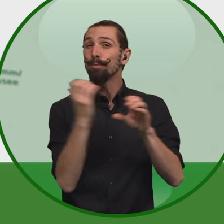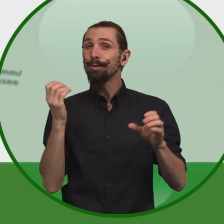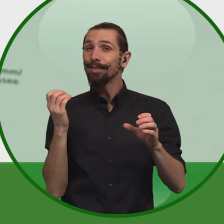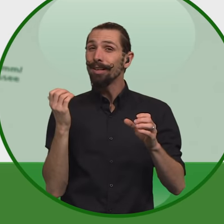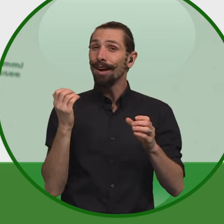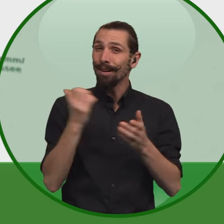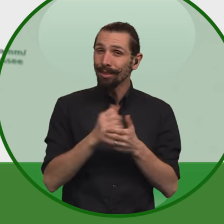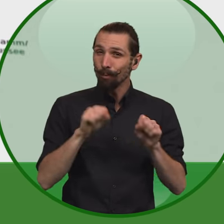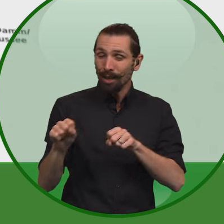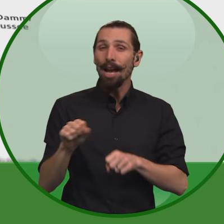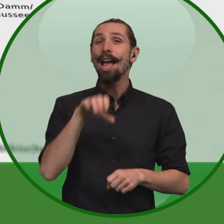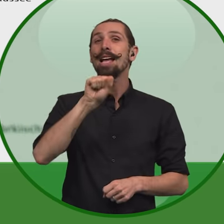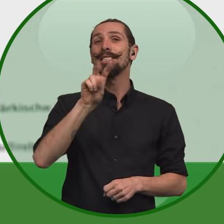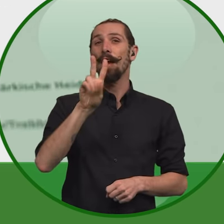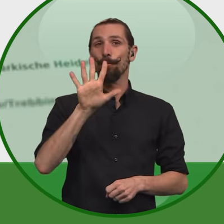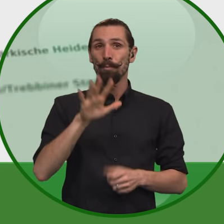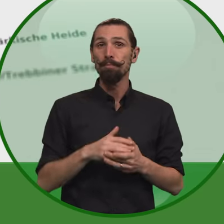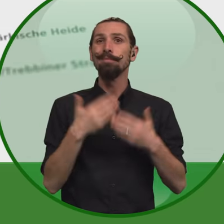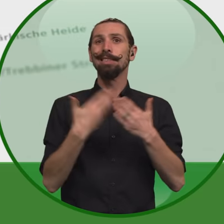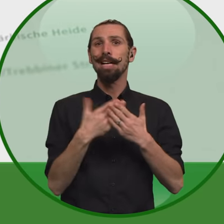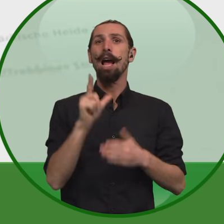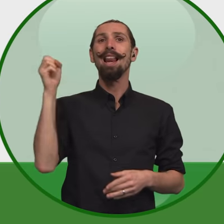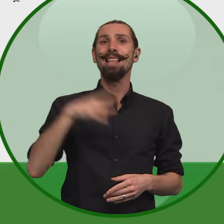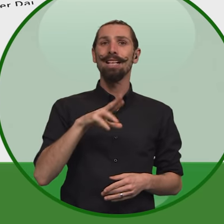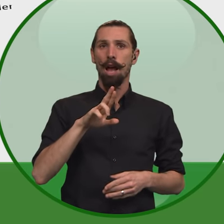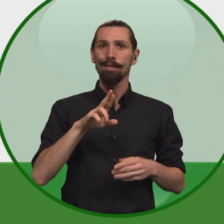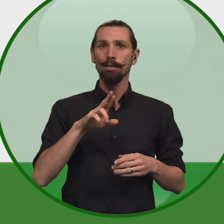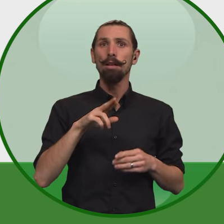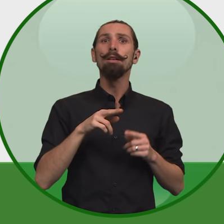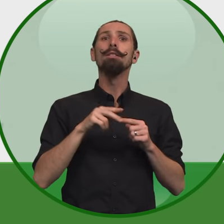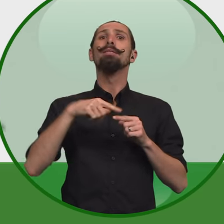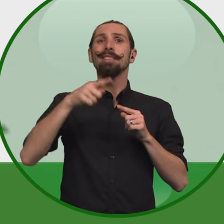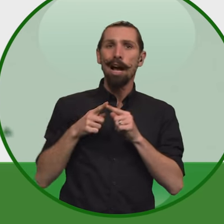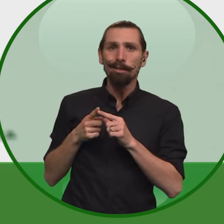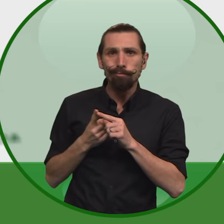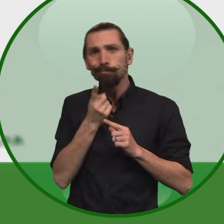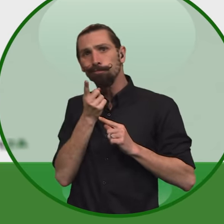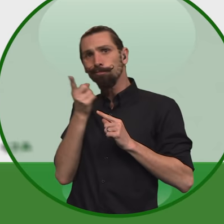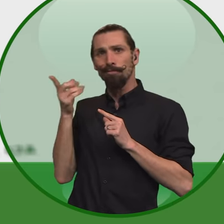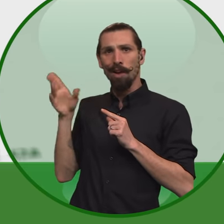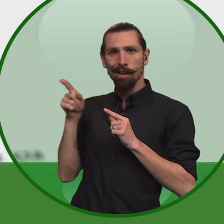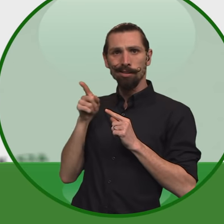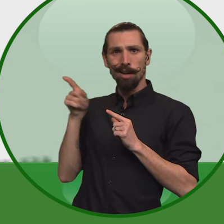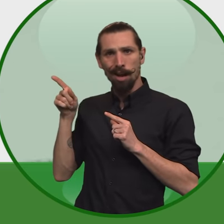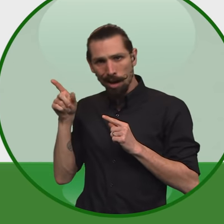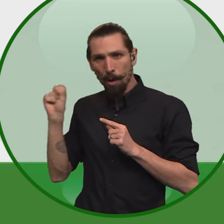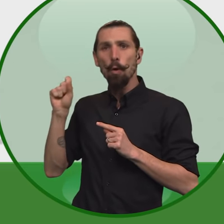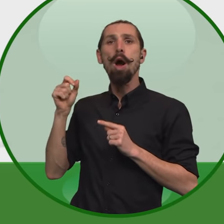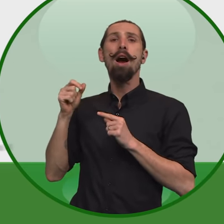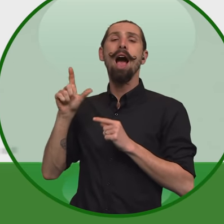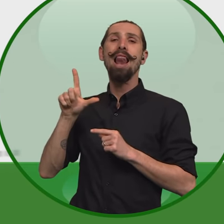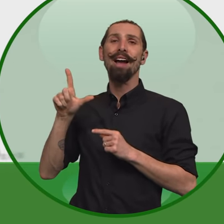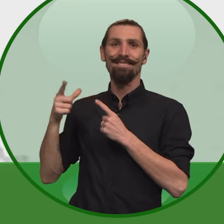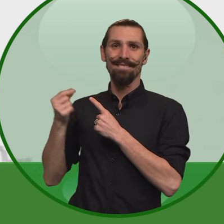dritte Busersatzlinie S2B fährt vom S-Bahnhof Lichtenrade über Tschichauweg, Namitzer Damm-Motzener Straße zum